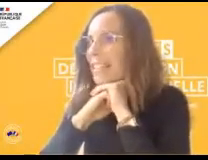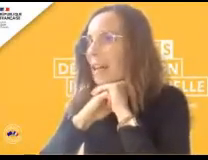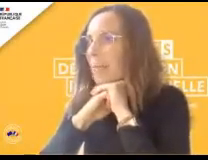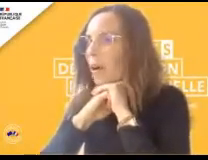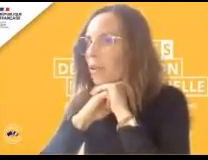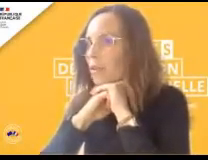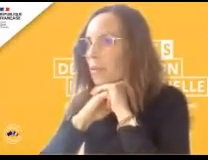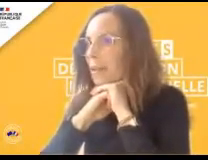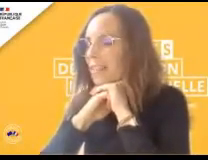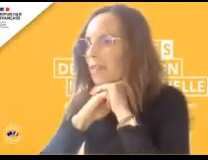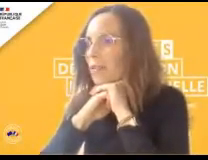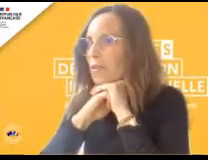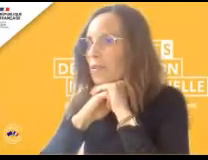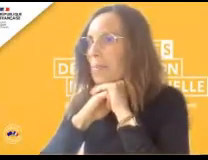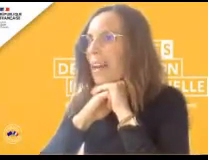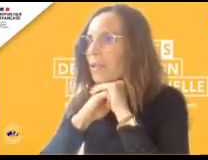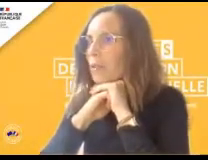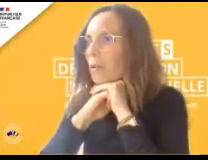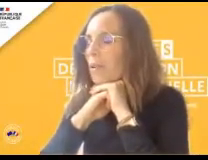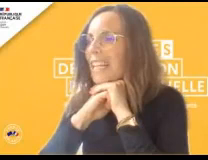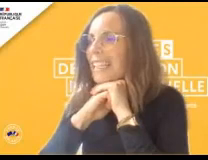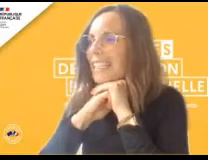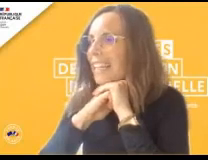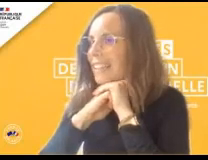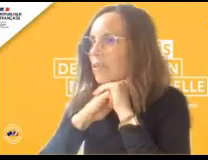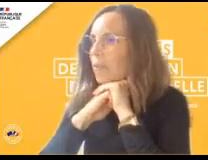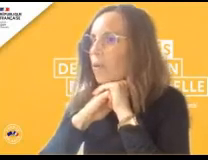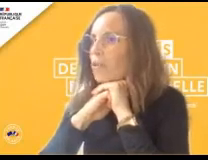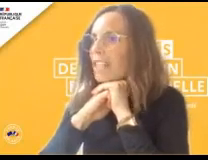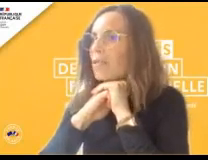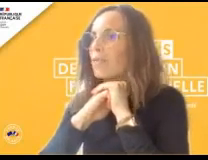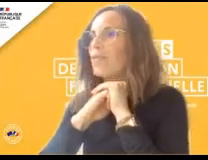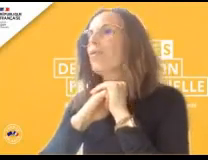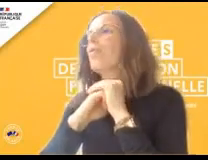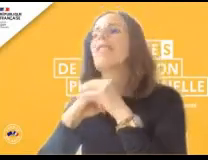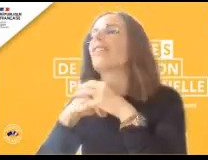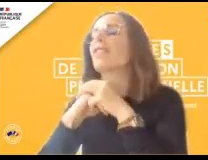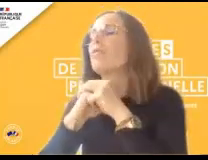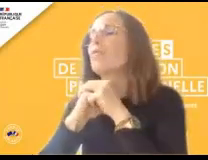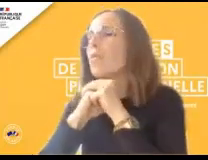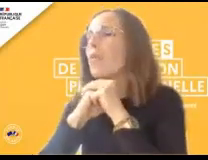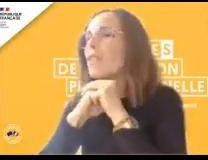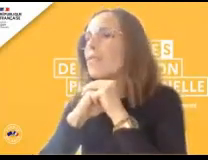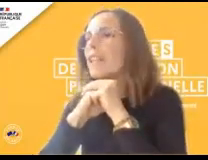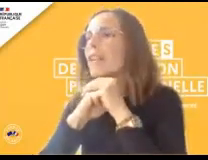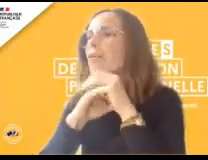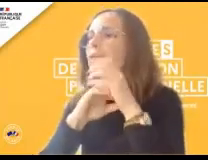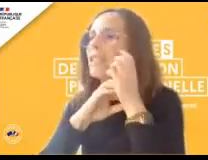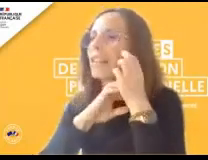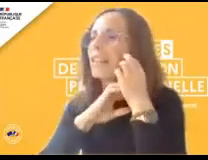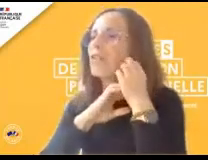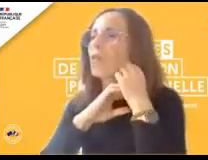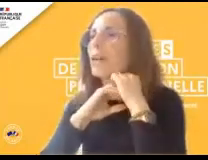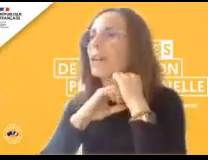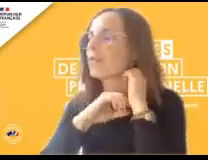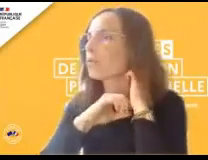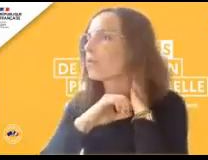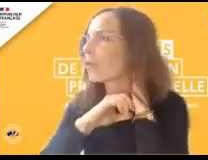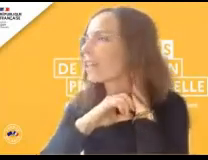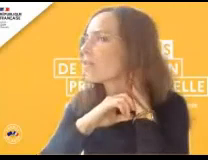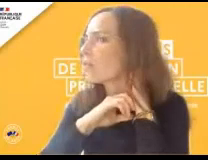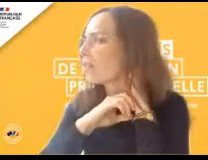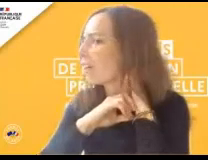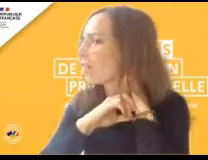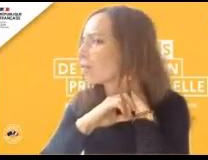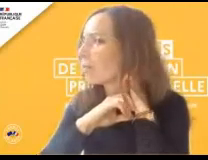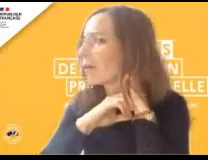de leur laisser la parole, je me présente. Je suis Marie Delon, directrice de projet du conseil en évolution professionnelle en Occitanie. Je représente donc